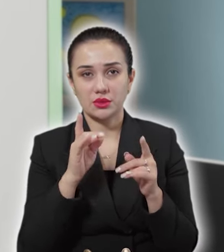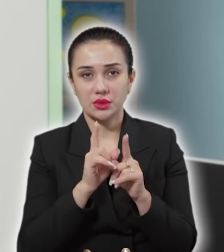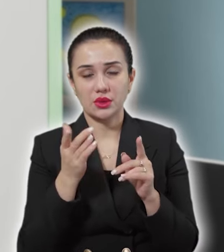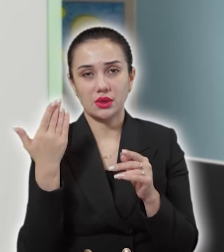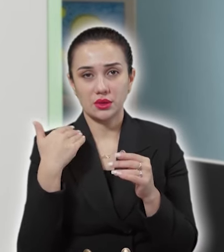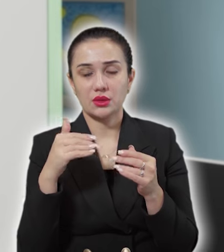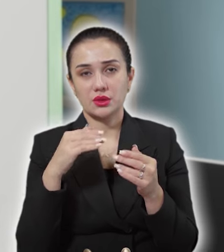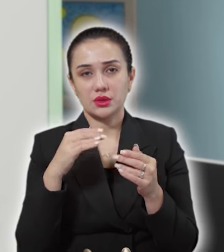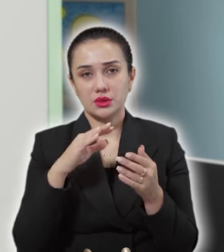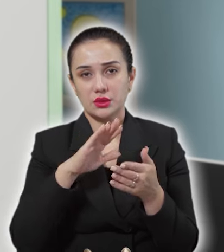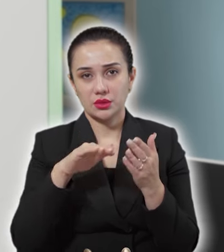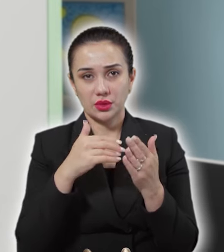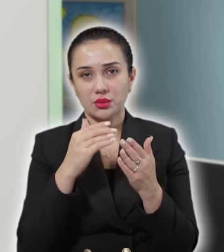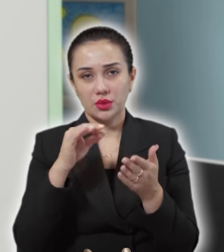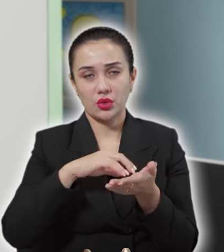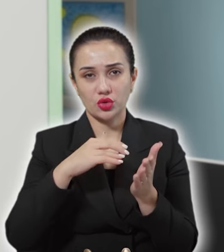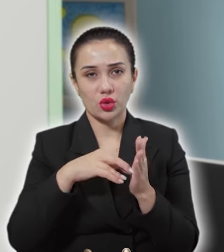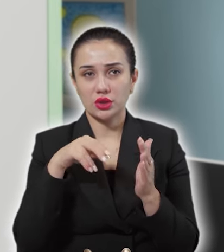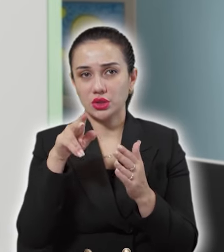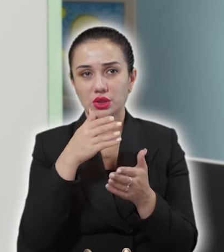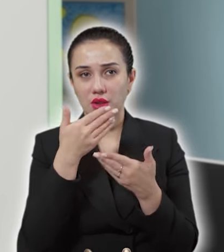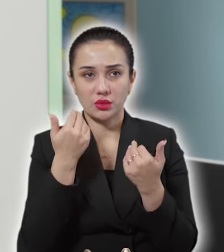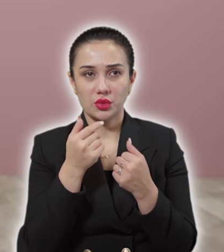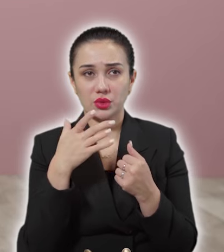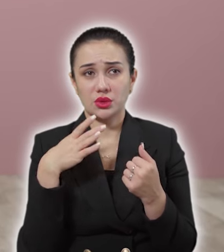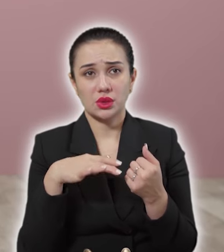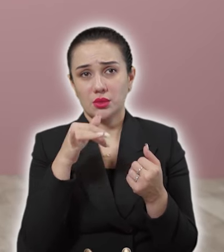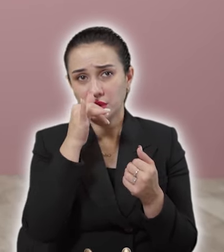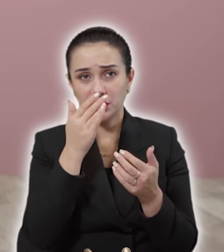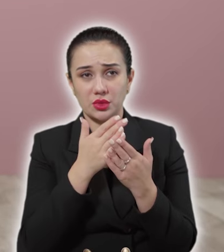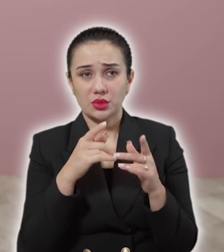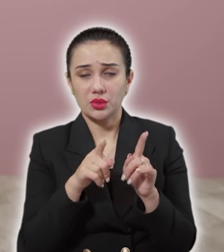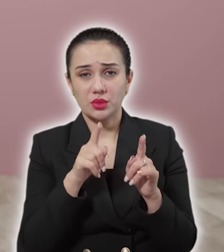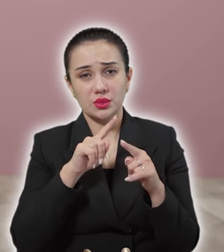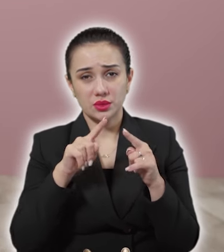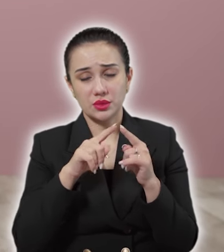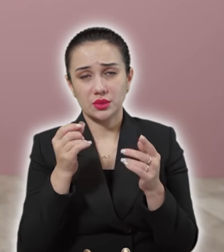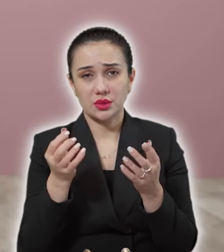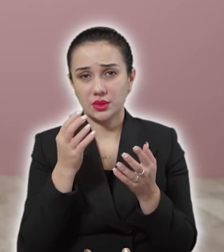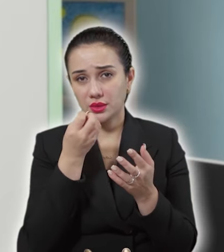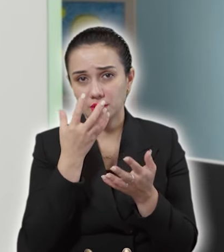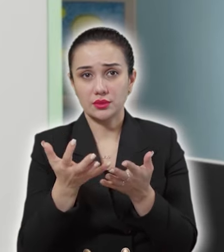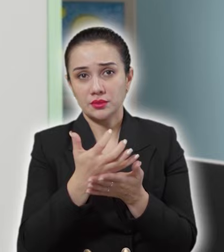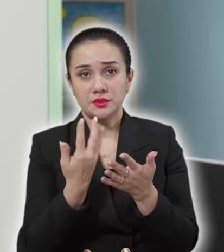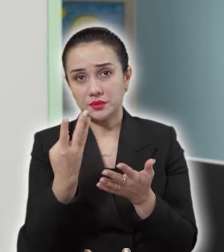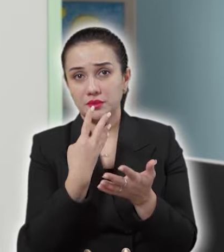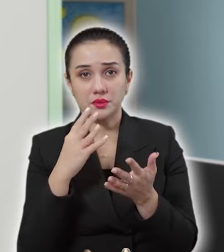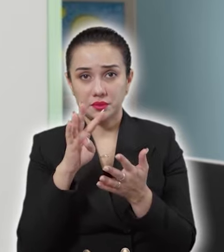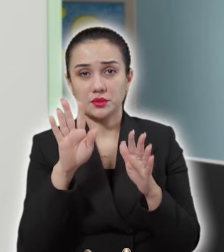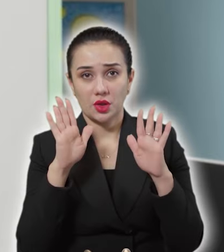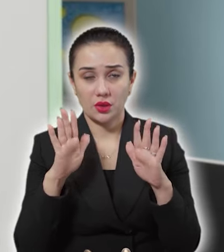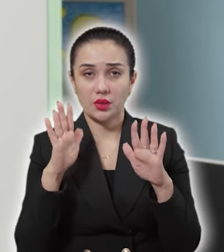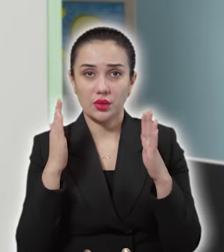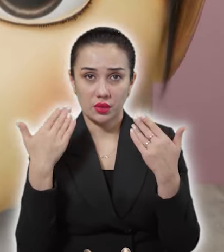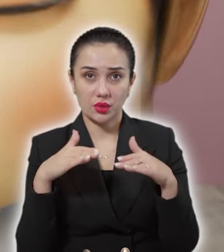almashtirib kelaman. Anchadan beri shu xonadan chiqqanim yo'q. Yura qaranglar. Meni sabrim yetmayapti momoqaymoqlarni terishga. Shu to'rttalamiz ham